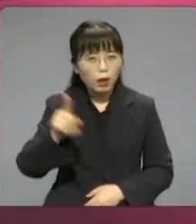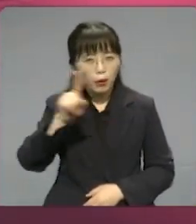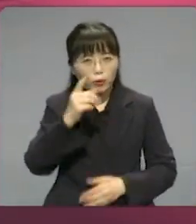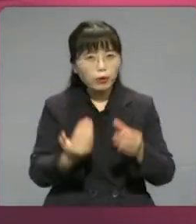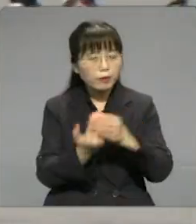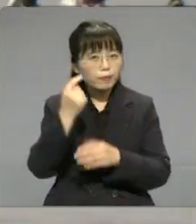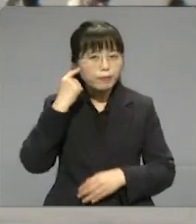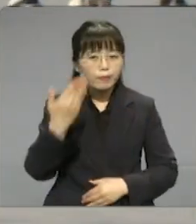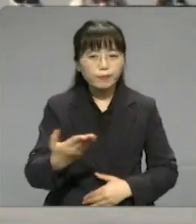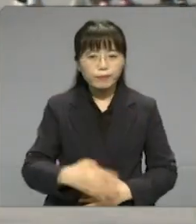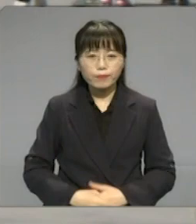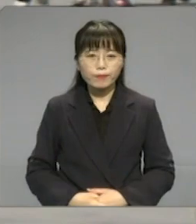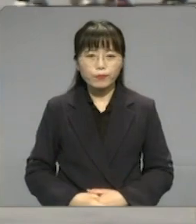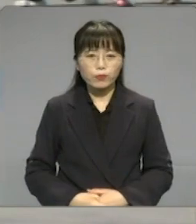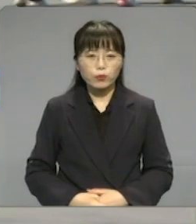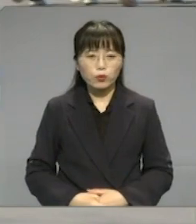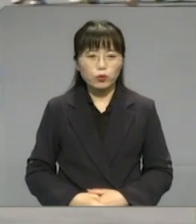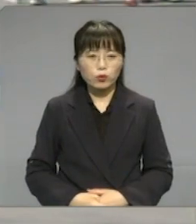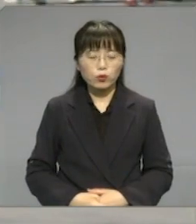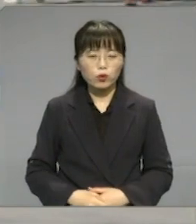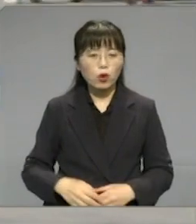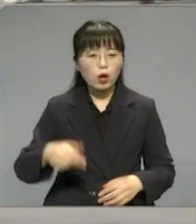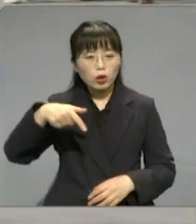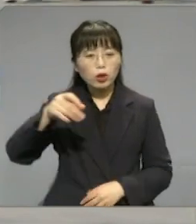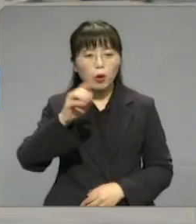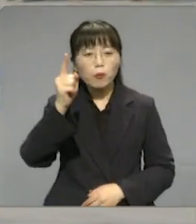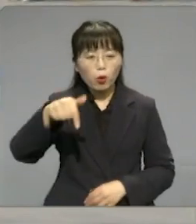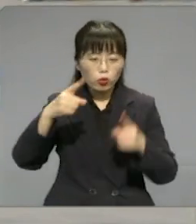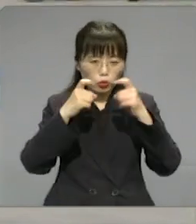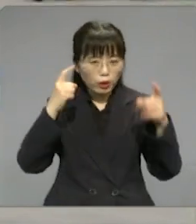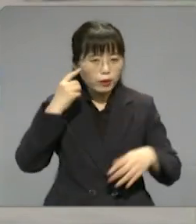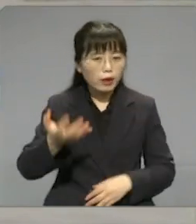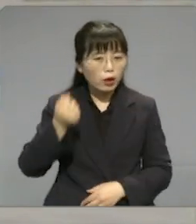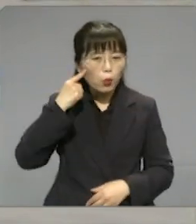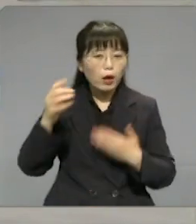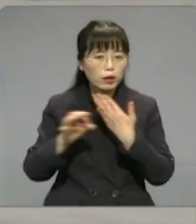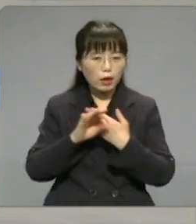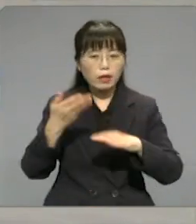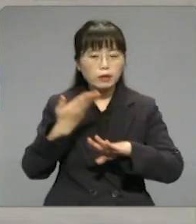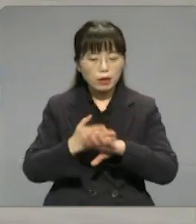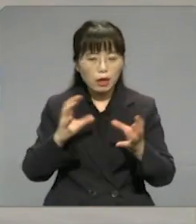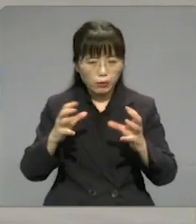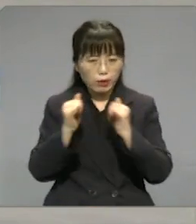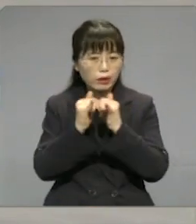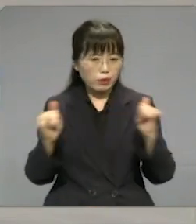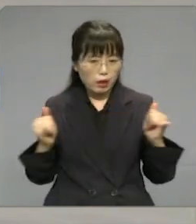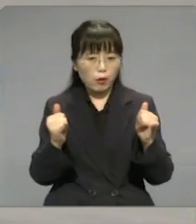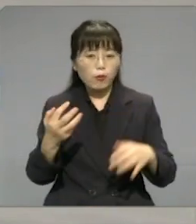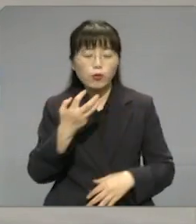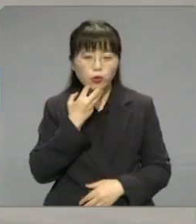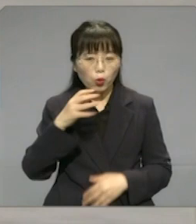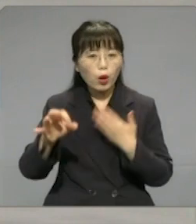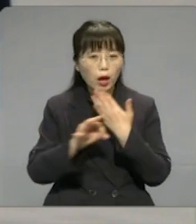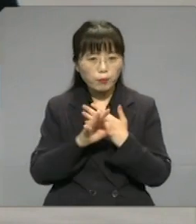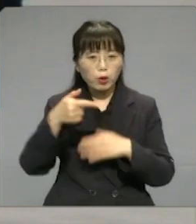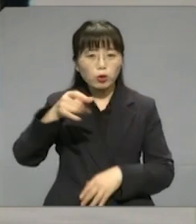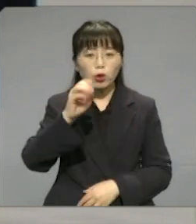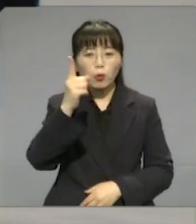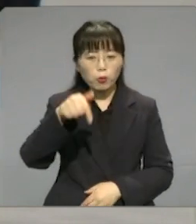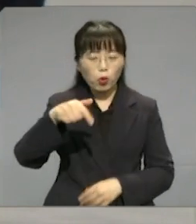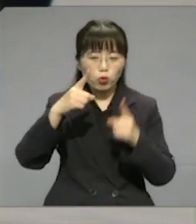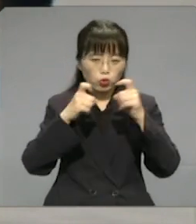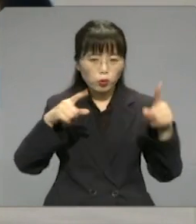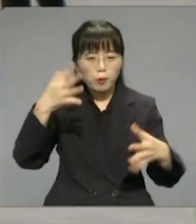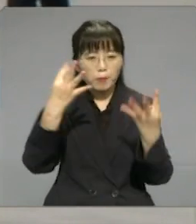떠오르시나요? 경복궁이라고 생각해요. 왜냐하면은 그 다른 해외 사람들도 서울 하면은 경복궁